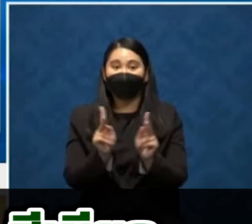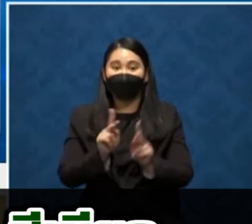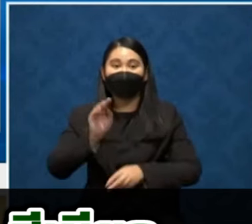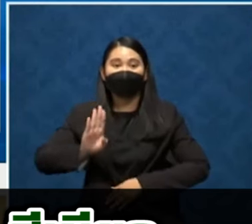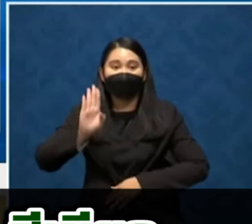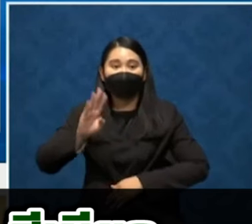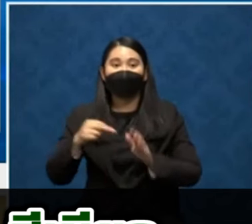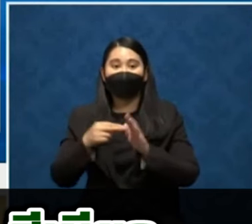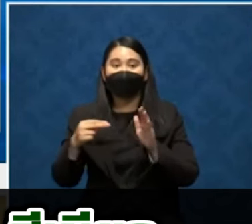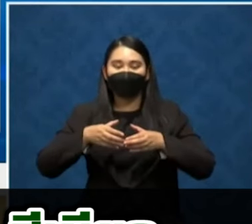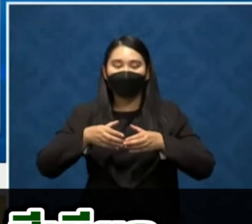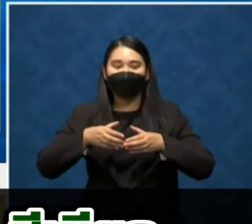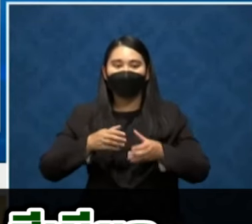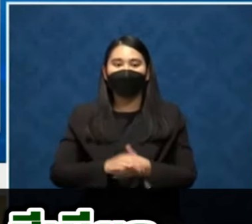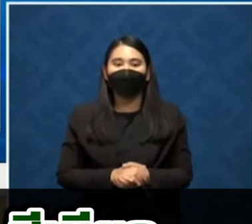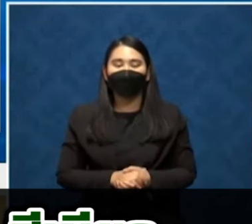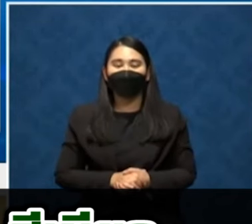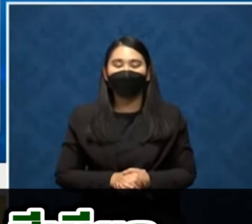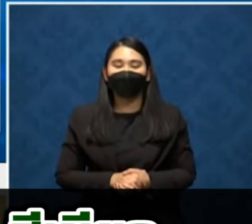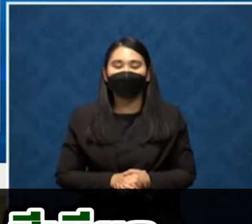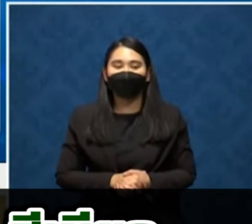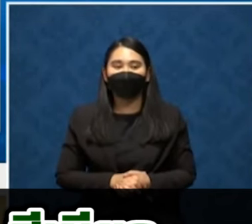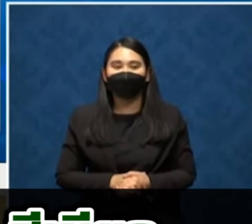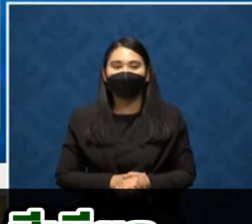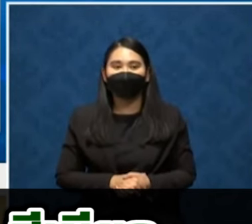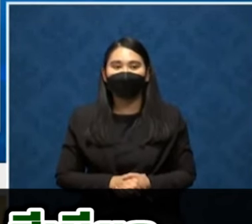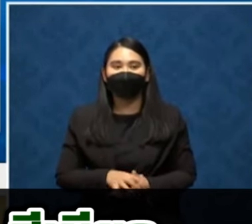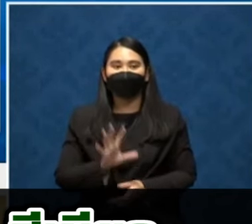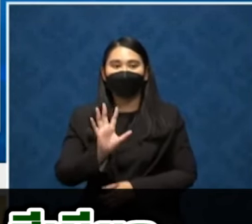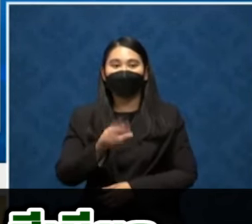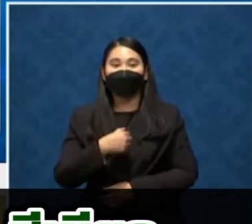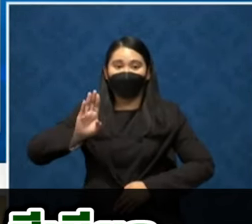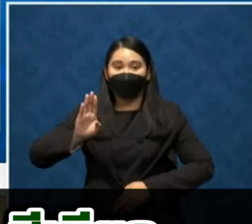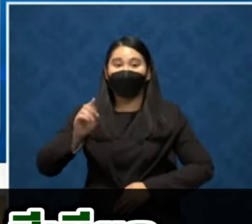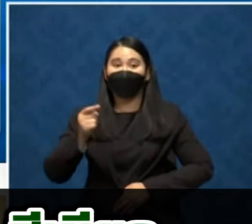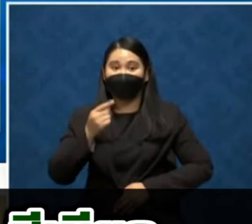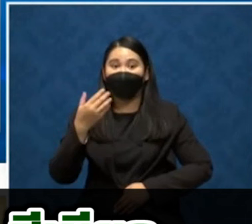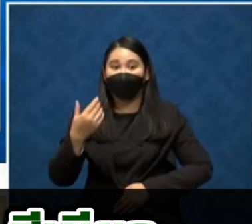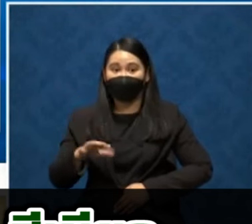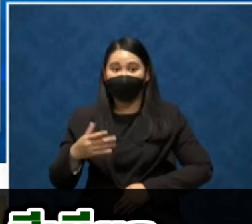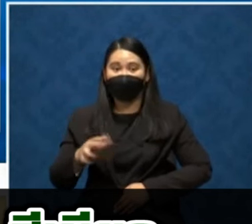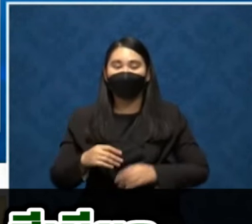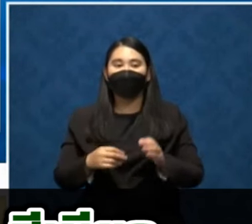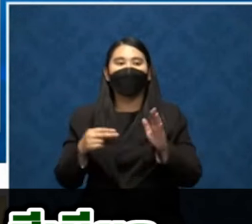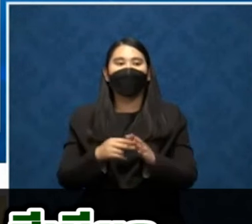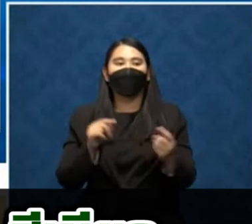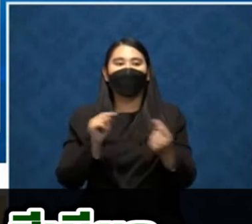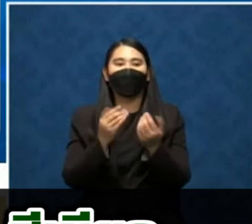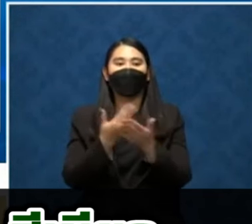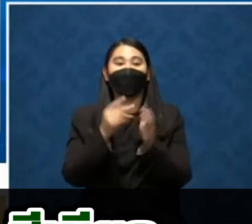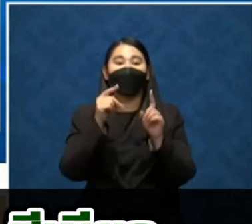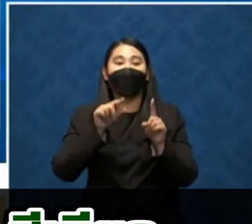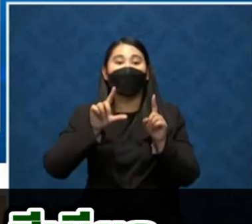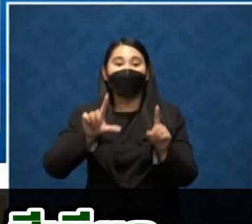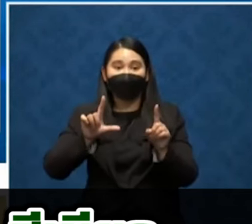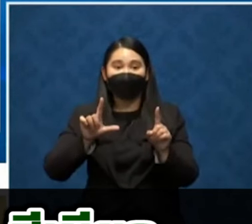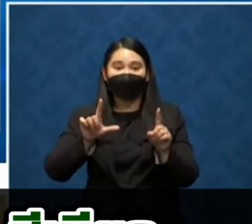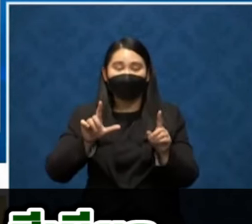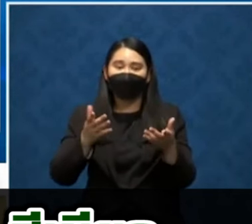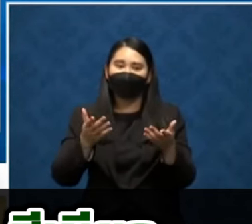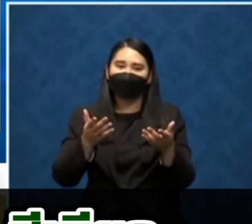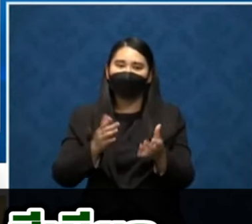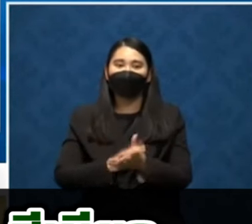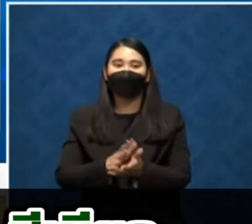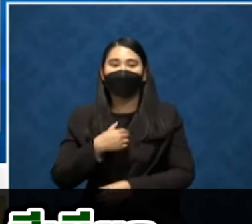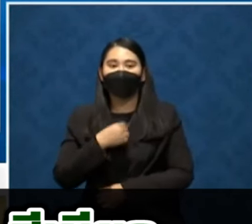นขับรถแกร็บคันนั้นด้วยหรือเปล่าหากท่านประธานคิดว่าสภาพของห้างหุ้นส่วนจำกัดที่ประมูลระดับพันล้านว่าหนักแล้วนะคะดิฉันบอกได้เลย